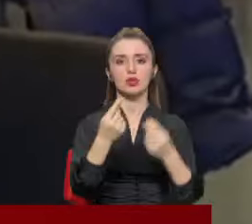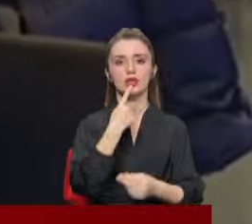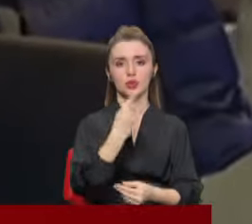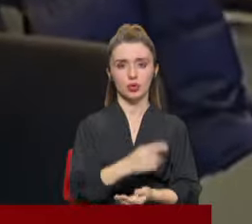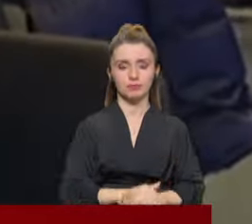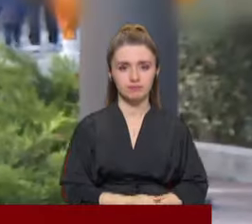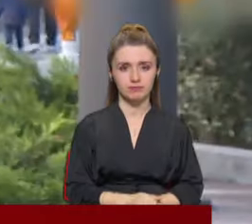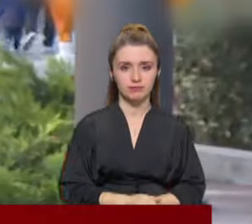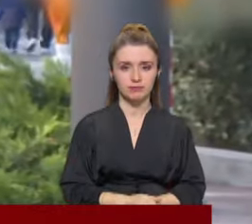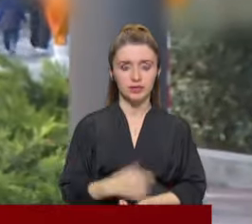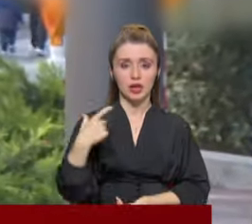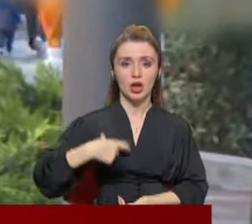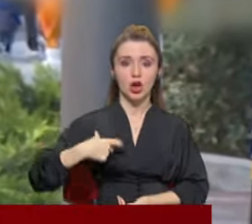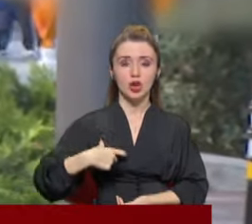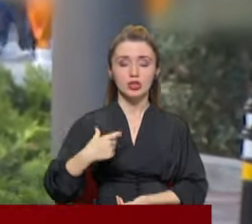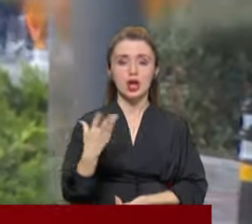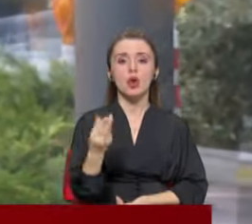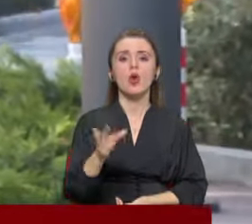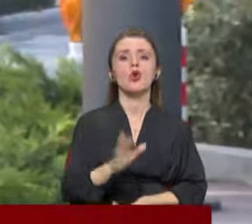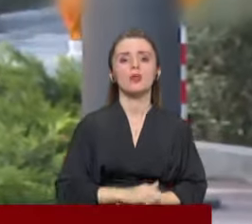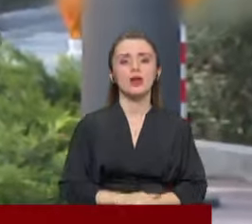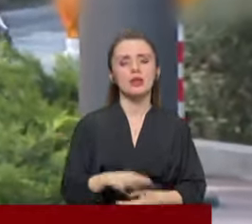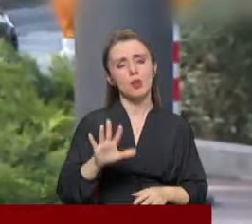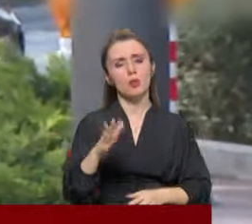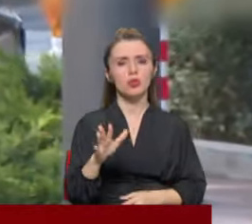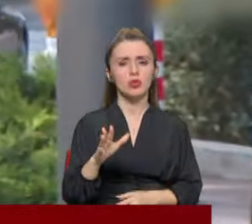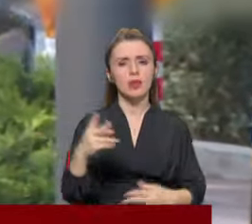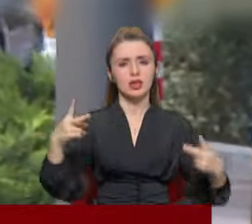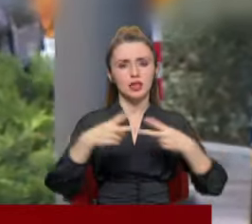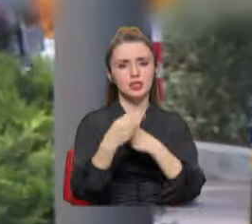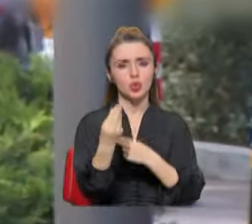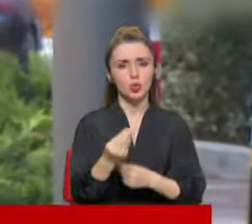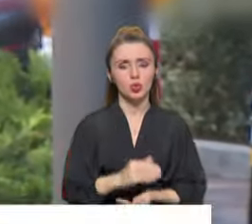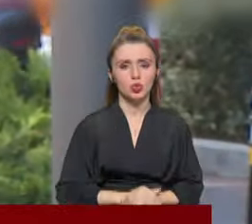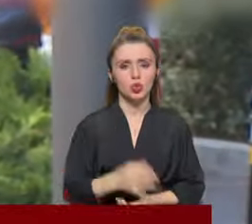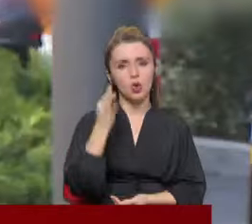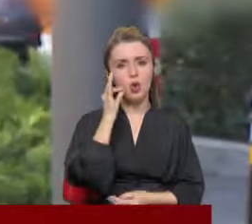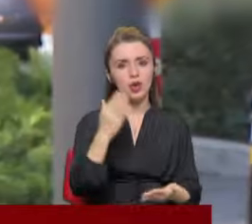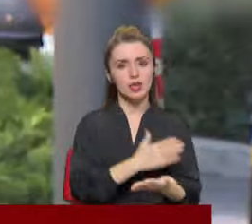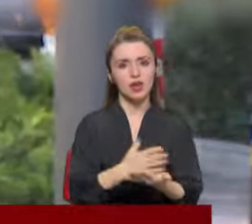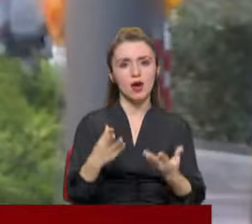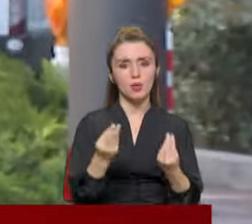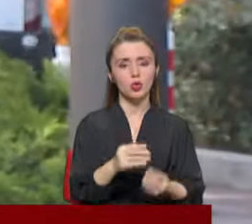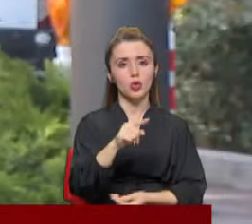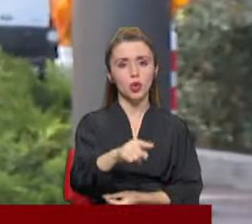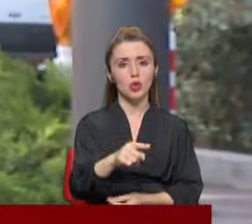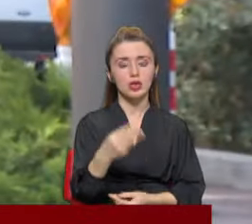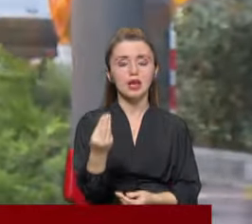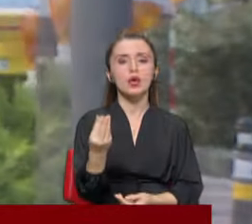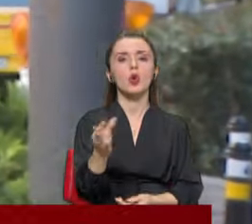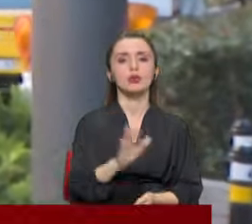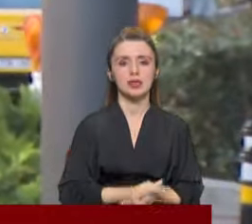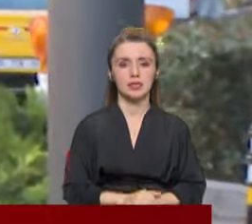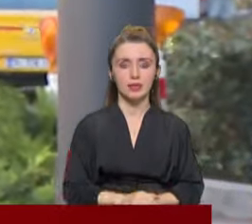yapılacağından endişe ediyorlar. Özel sektörde olacağını düşünmüyorum. Muhtemelen kesinti de olur. O şekilde devam ederler. O da iyi yansımaz